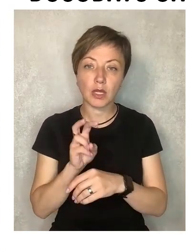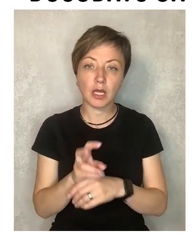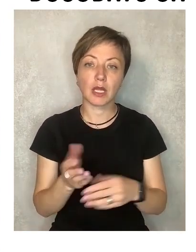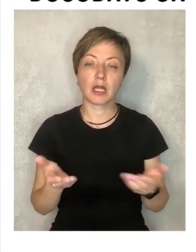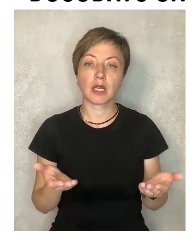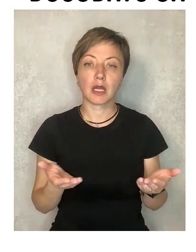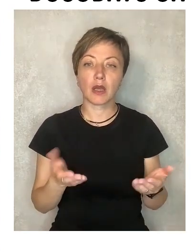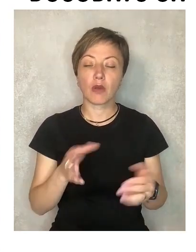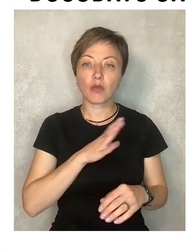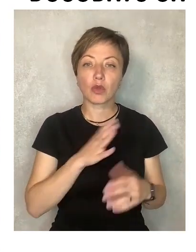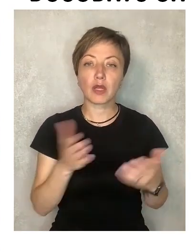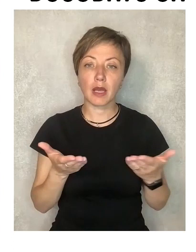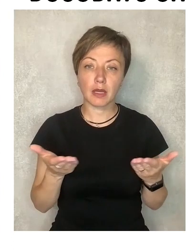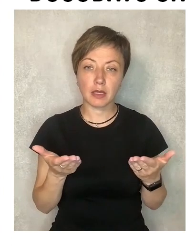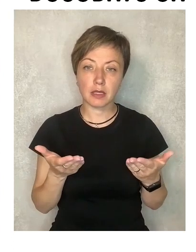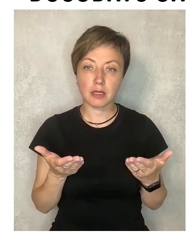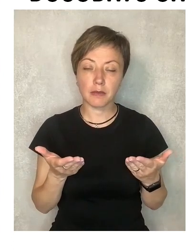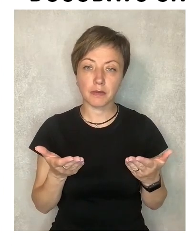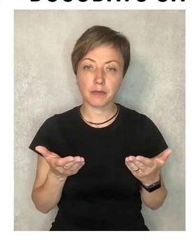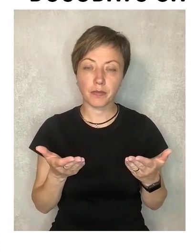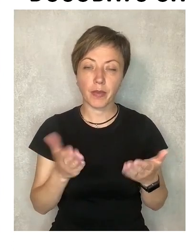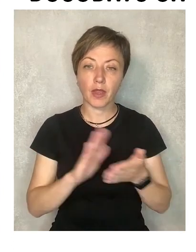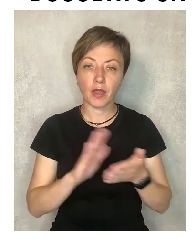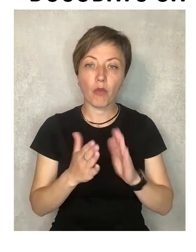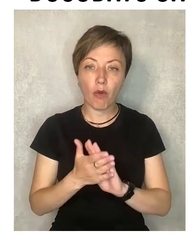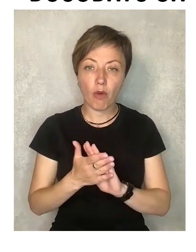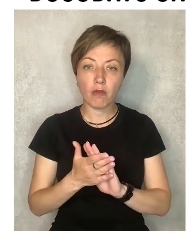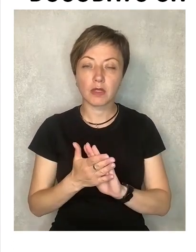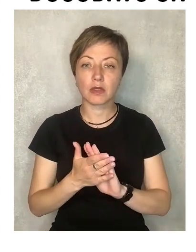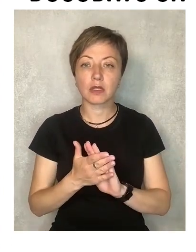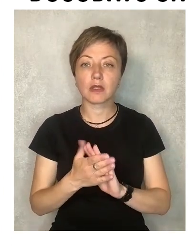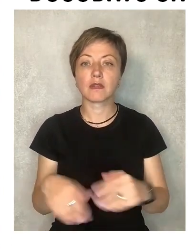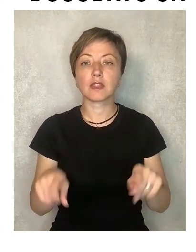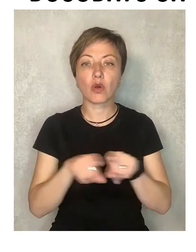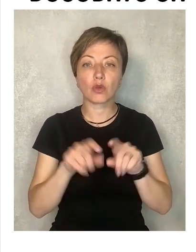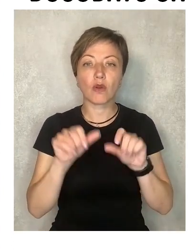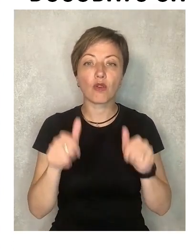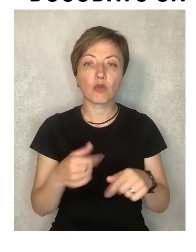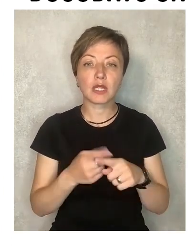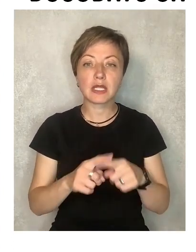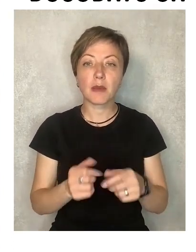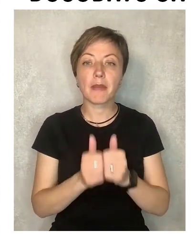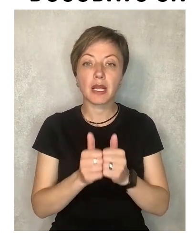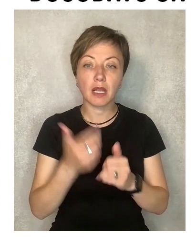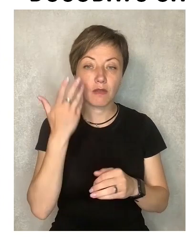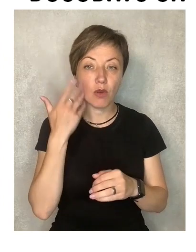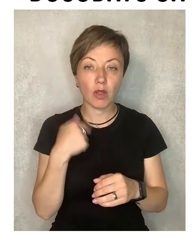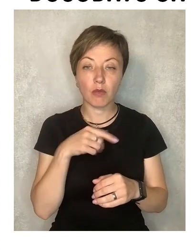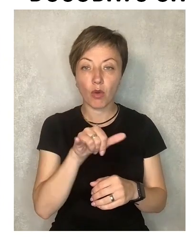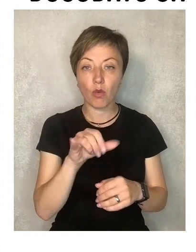були якісь домовленості, і ну, все одно формується це партнерство. Коли ми, от, як Уляна говорила,